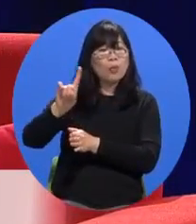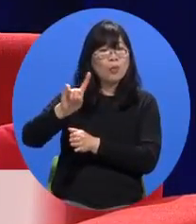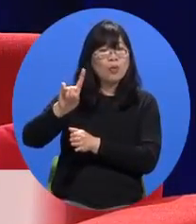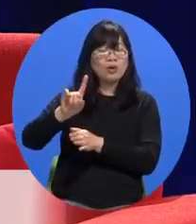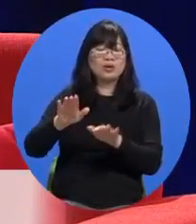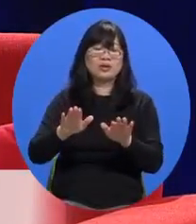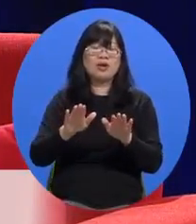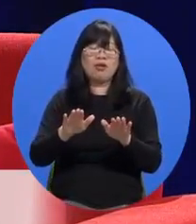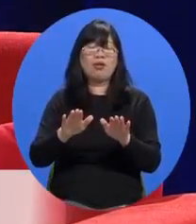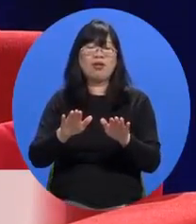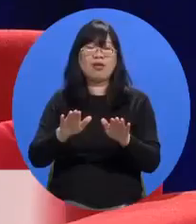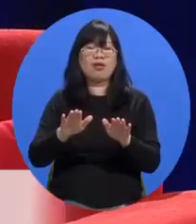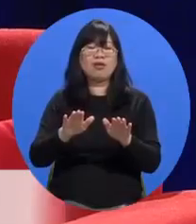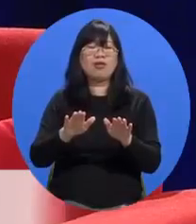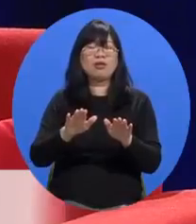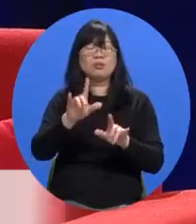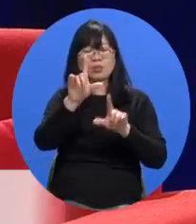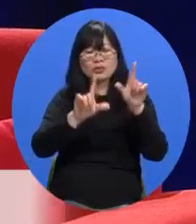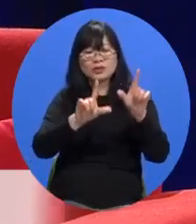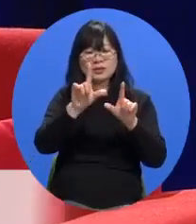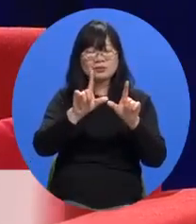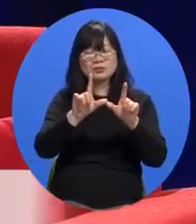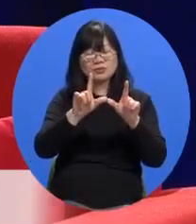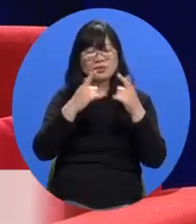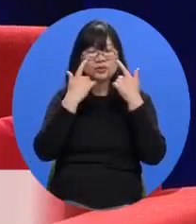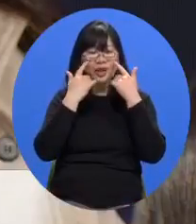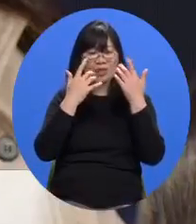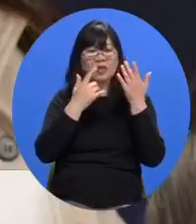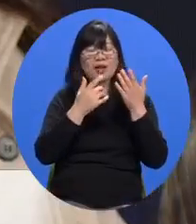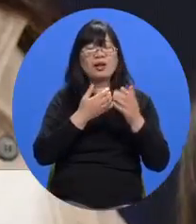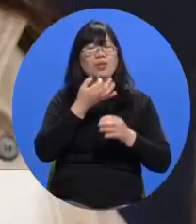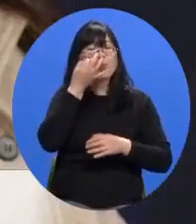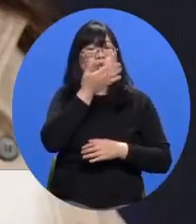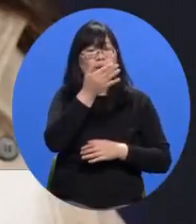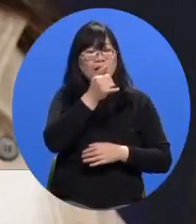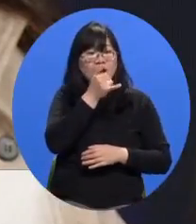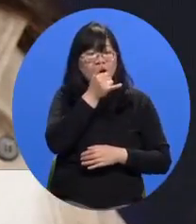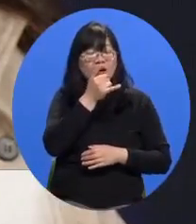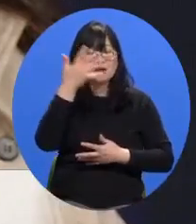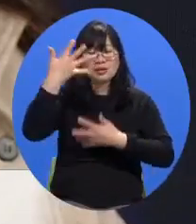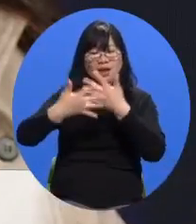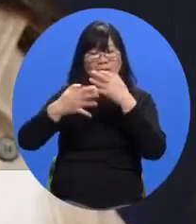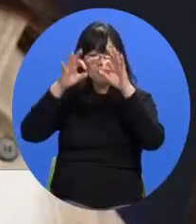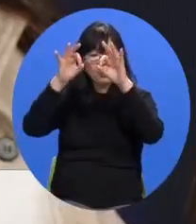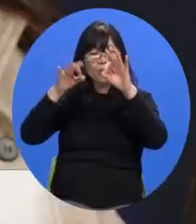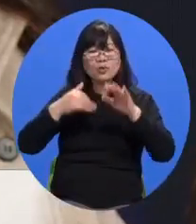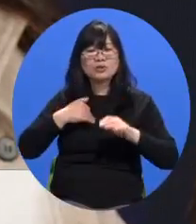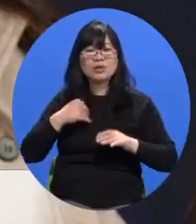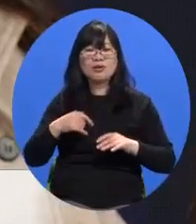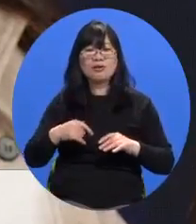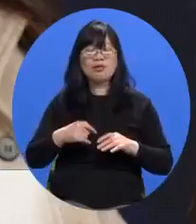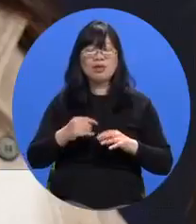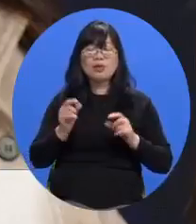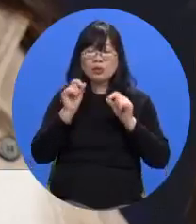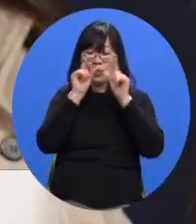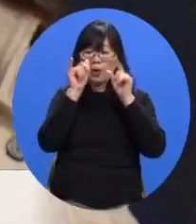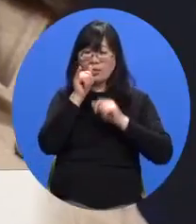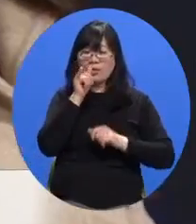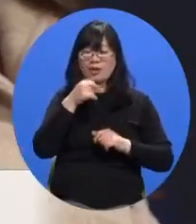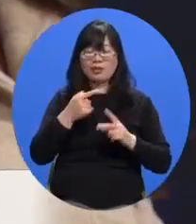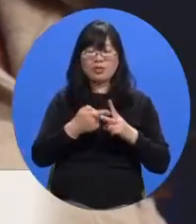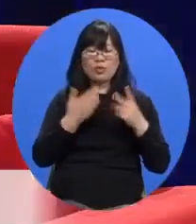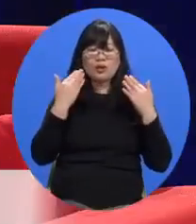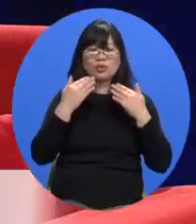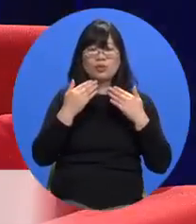보면은 현 주소를 정말 극적으로 보여주는 것 같은데 근데 드라마를 보면서 저 스스로도 좀 놀랐던 게 제가